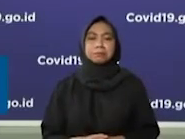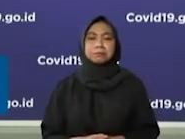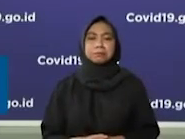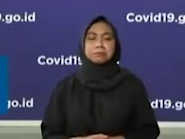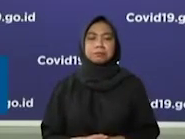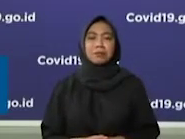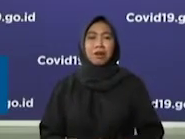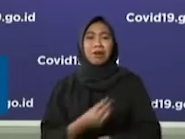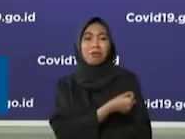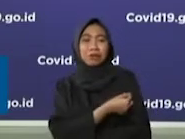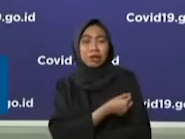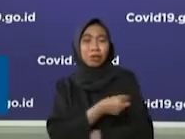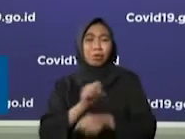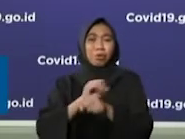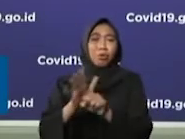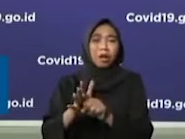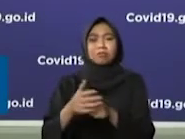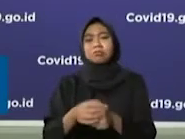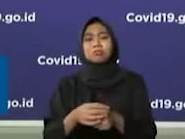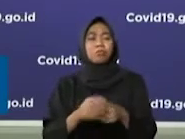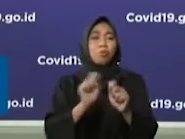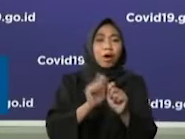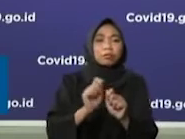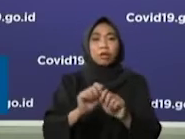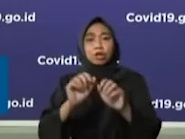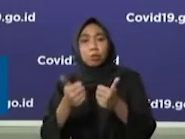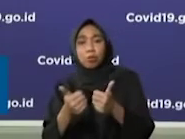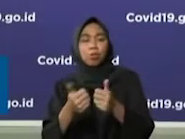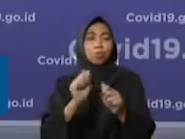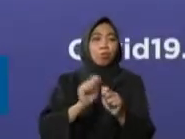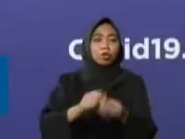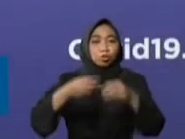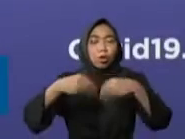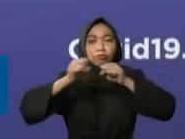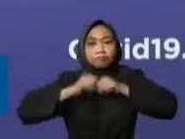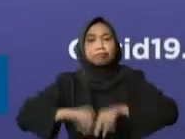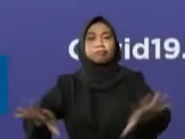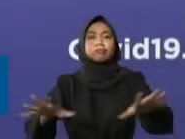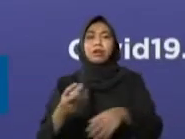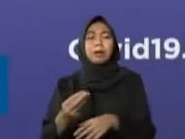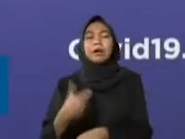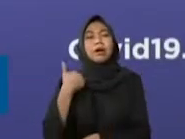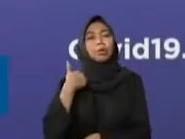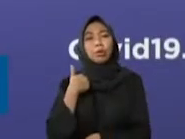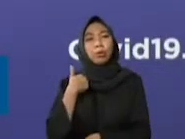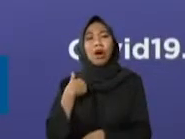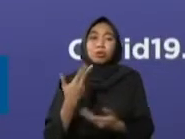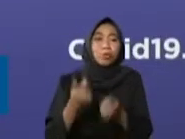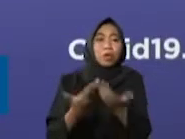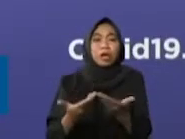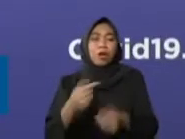kapan vaksin ini bisa diproduksi secara massal bisa ditentukan dan kemudian bisa dijadikan